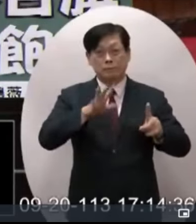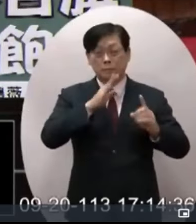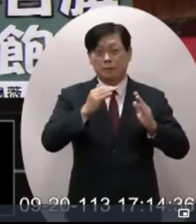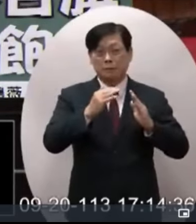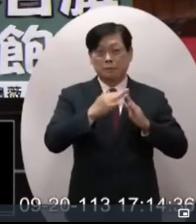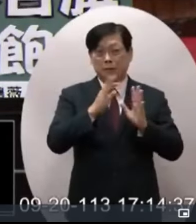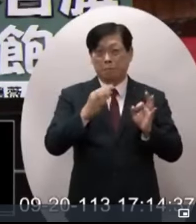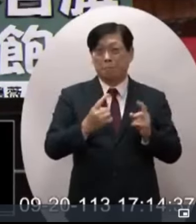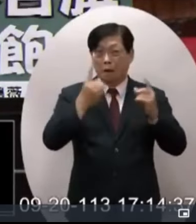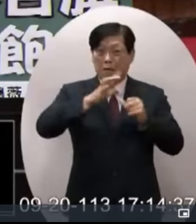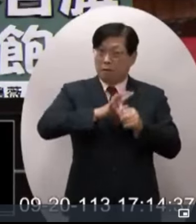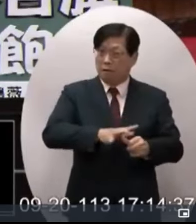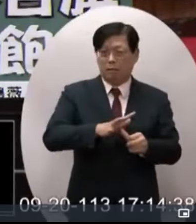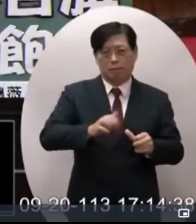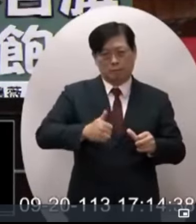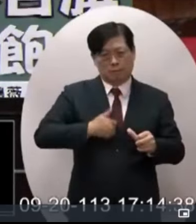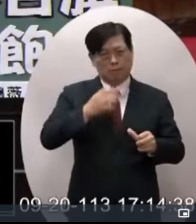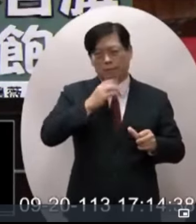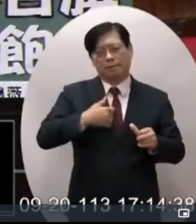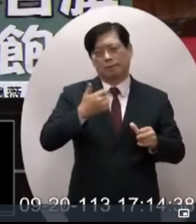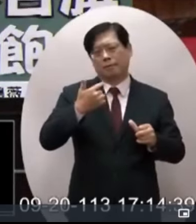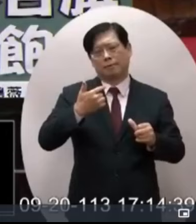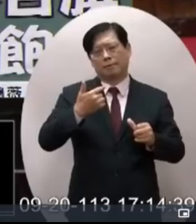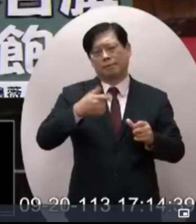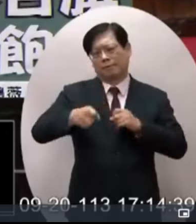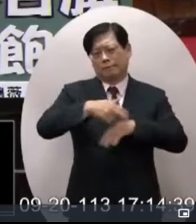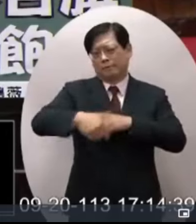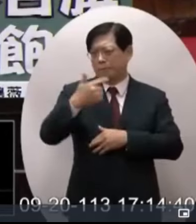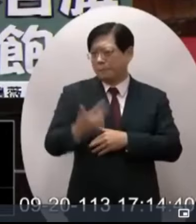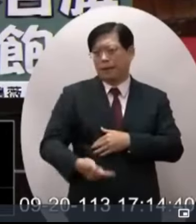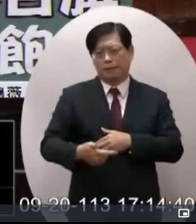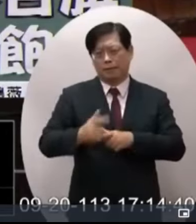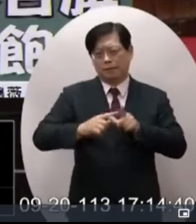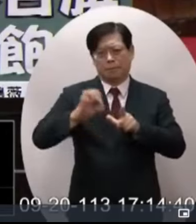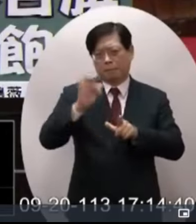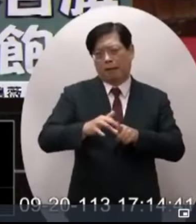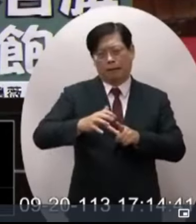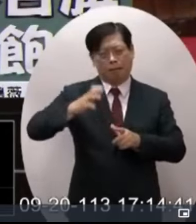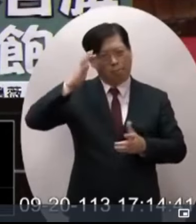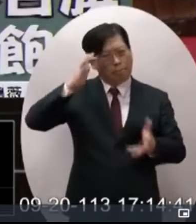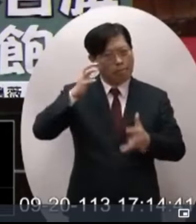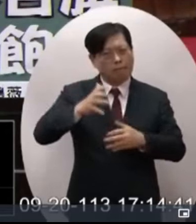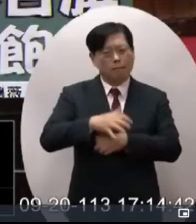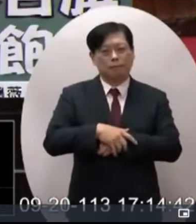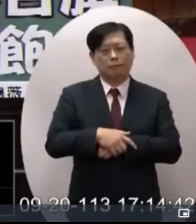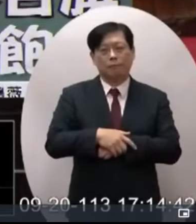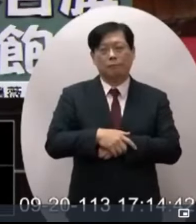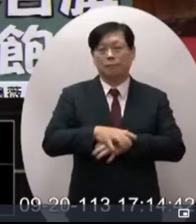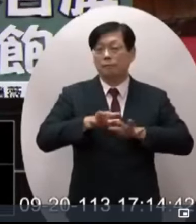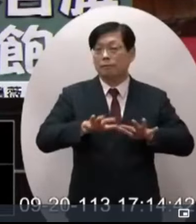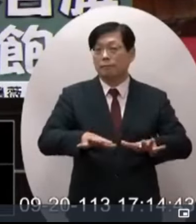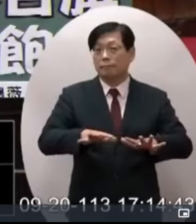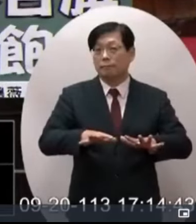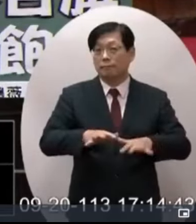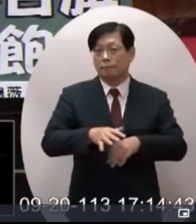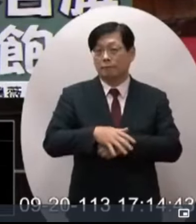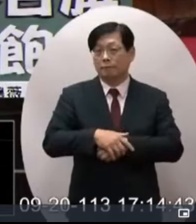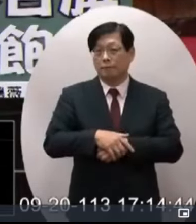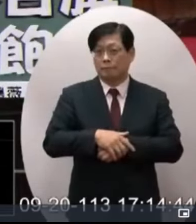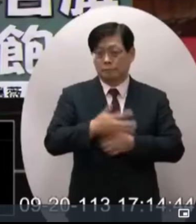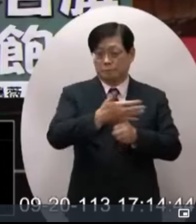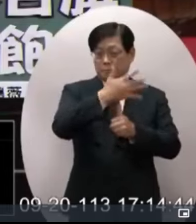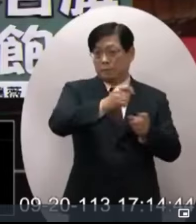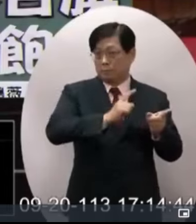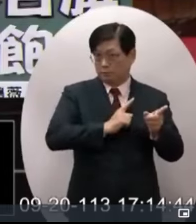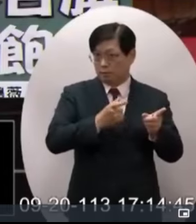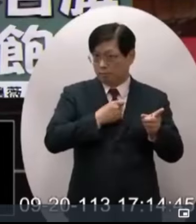的猛药来得太晚，来得太猛。以目前来看，总裁，你